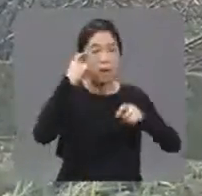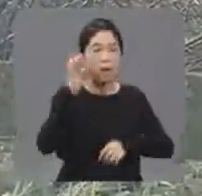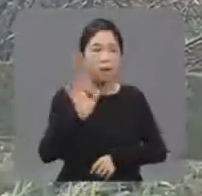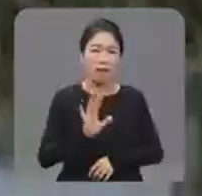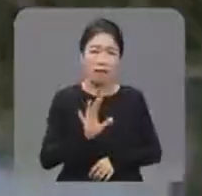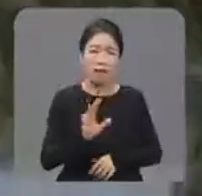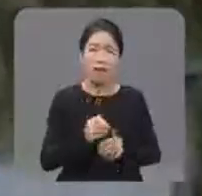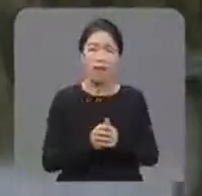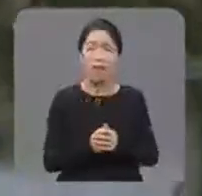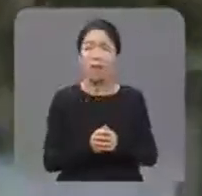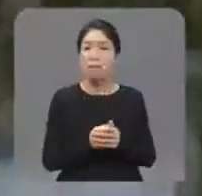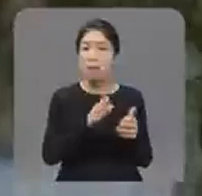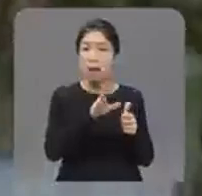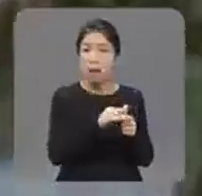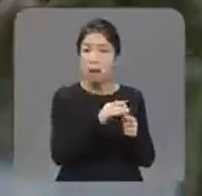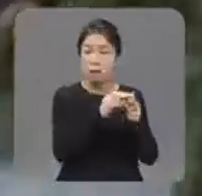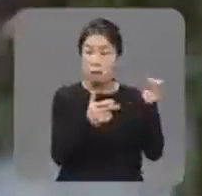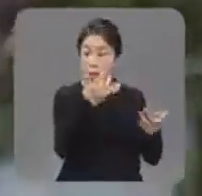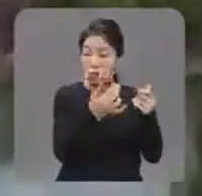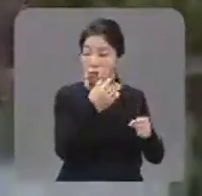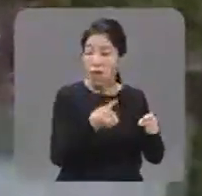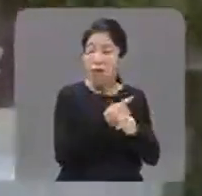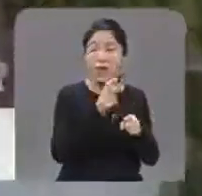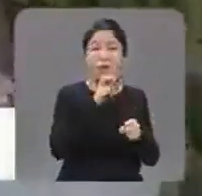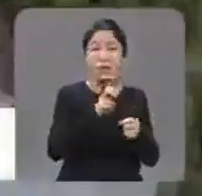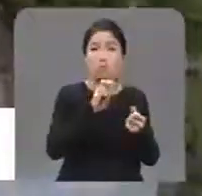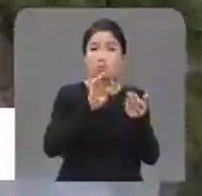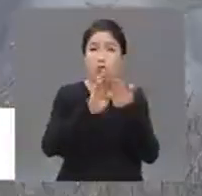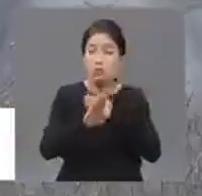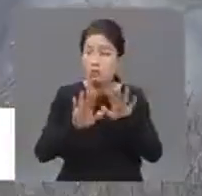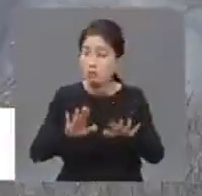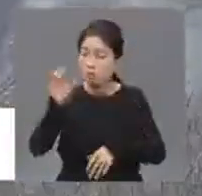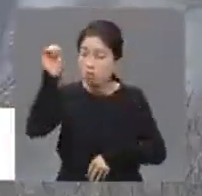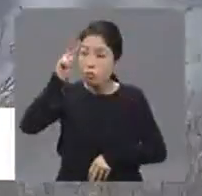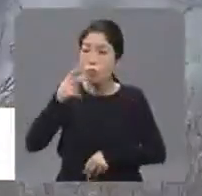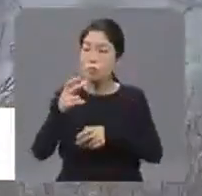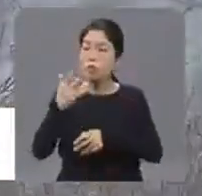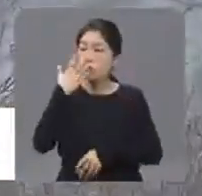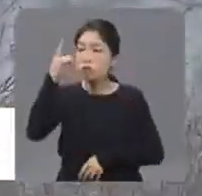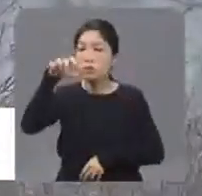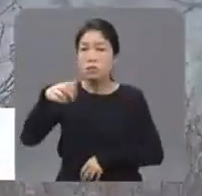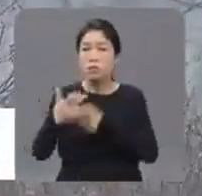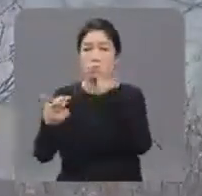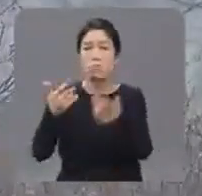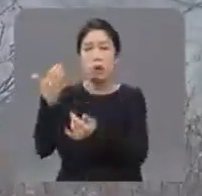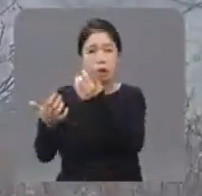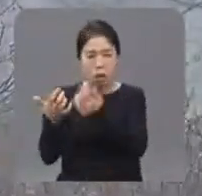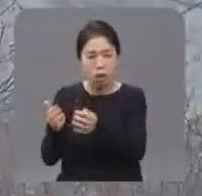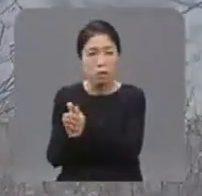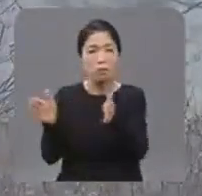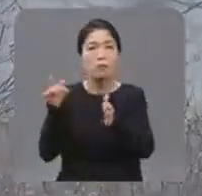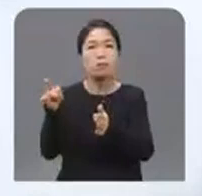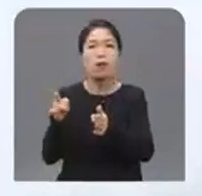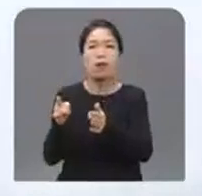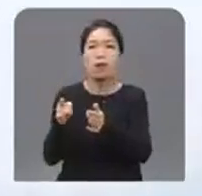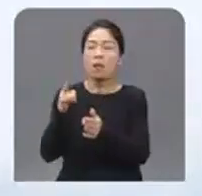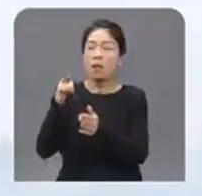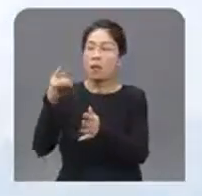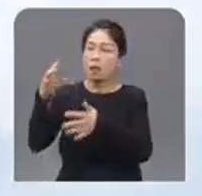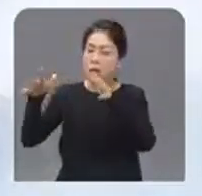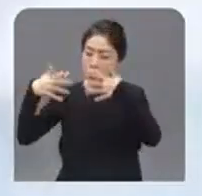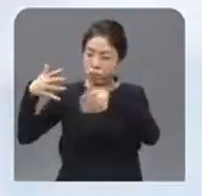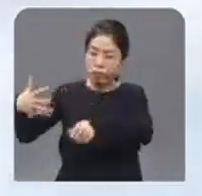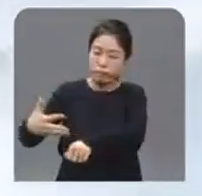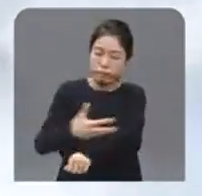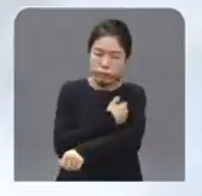않았습니다. 함평에 산불이 나고 1시간 20분. 이번에는 순천에서 산불이 났습니다. 불티가 강한 바람을 타고